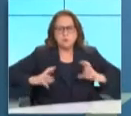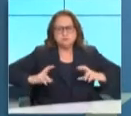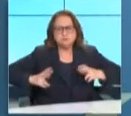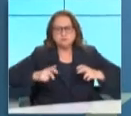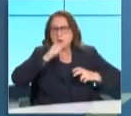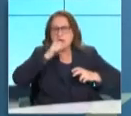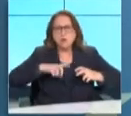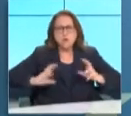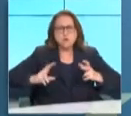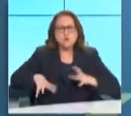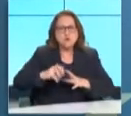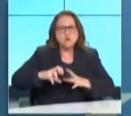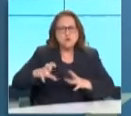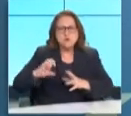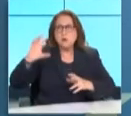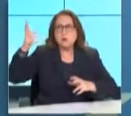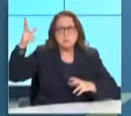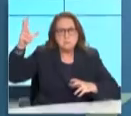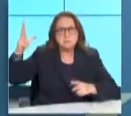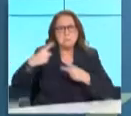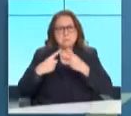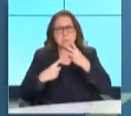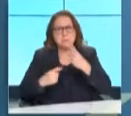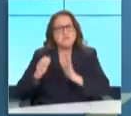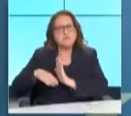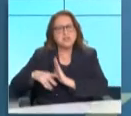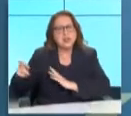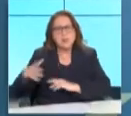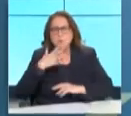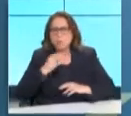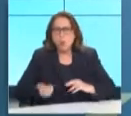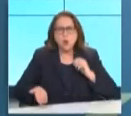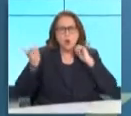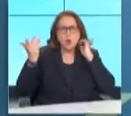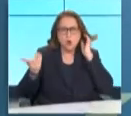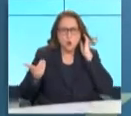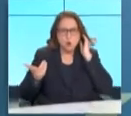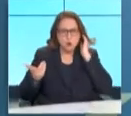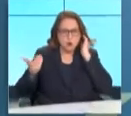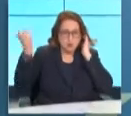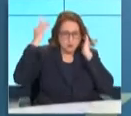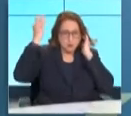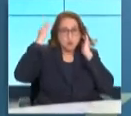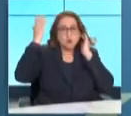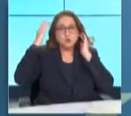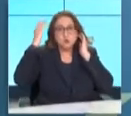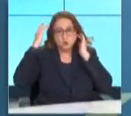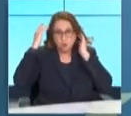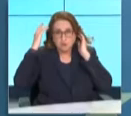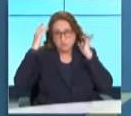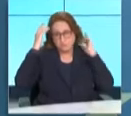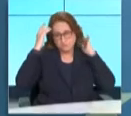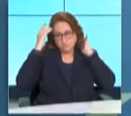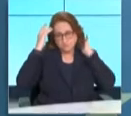πηγές ενέργειας. Είναι και αυτή μια σημαντική πρωτοβουλία. Όταν σχεδιάστηκε η αγορά ηλεκτρικής ενέργειας, κανείς δεν φανταζόταν ότι οι